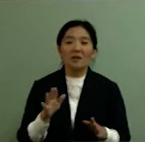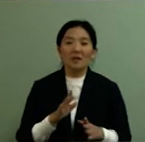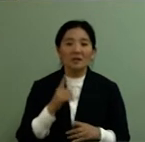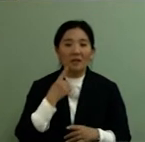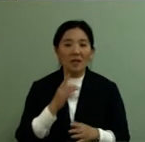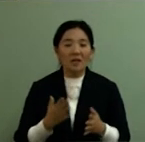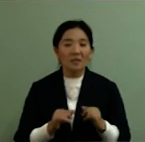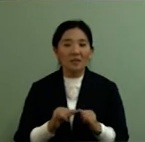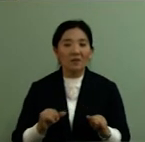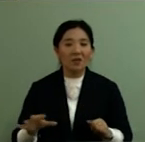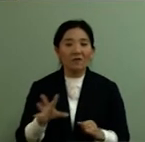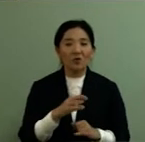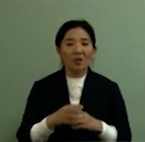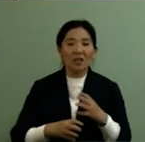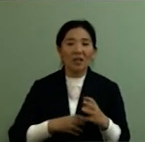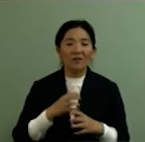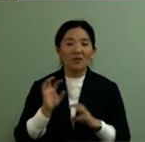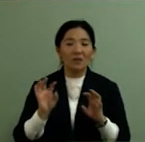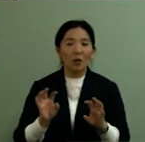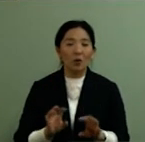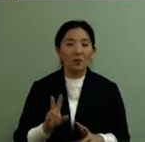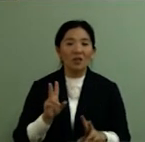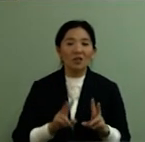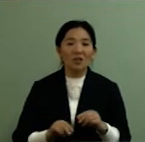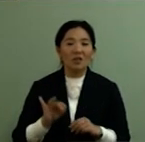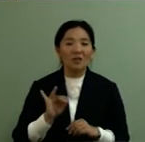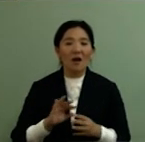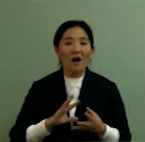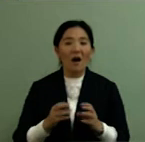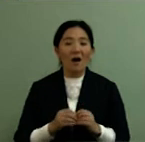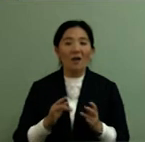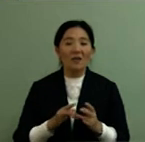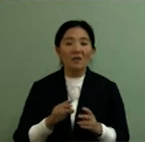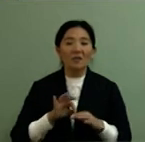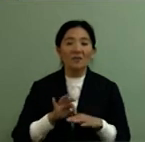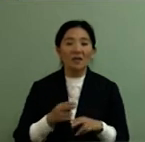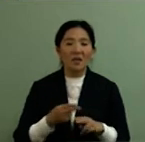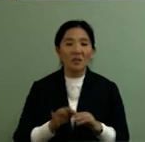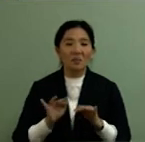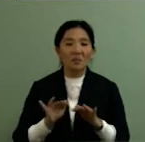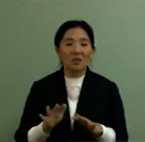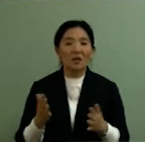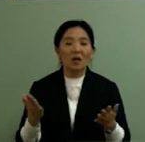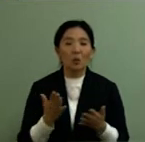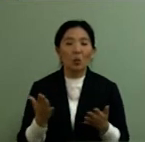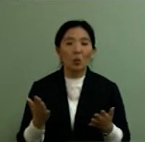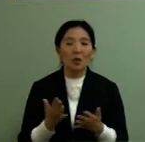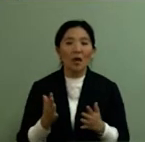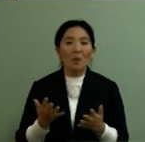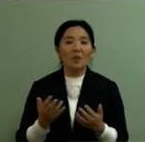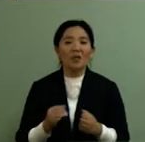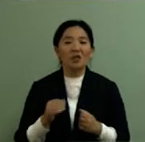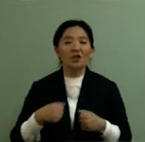раз развивается все по географическим законам, значит и анализ проведения этих мероприятий, которые